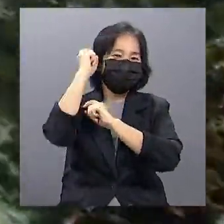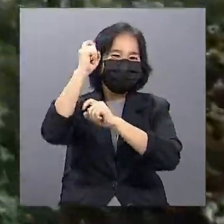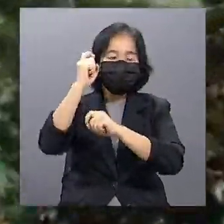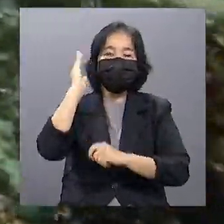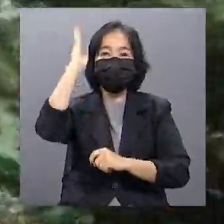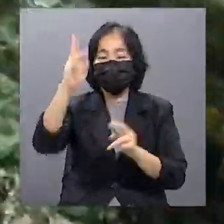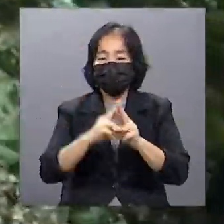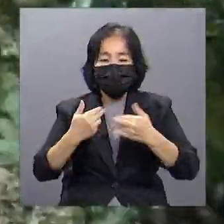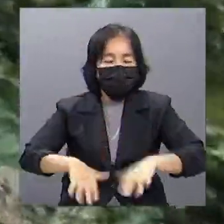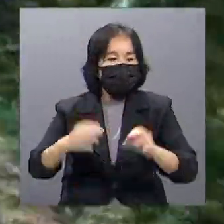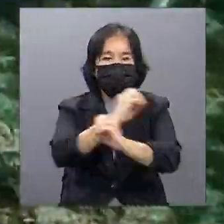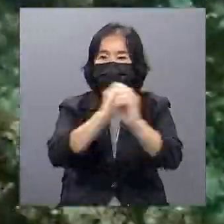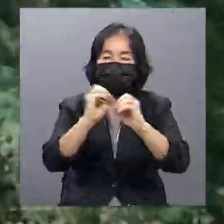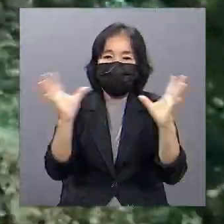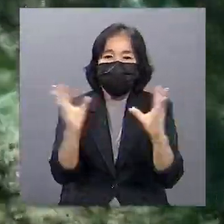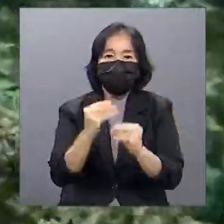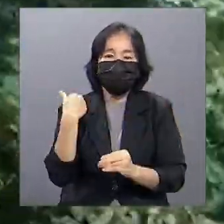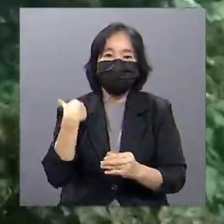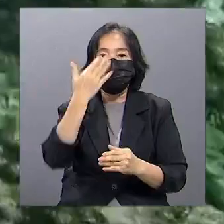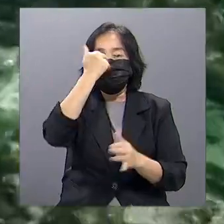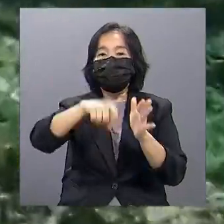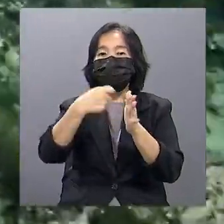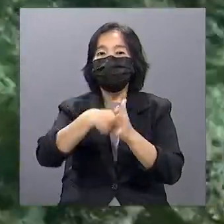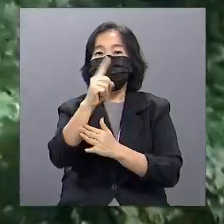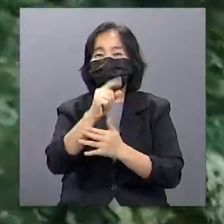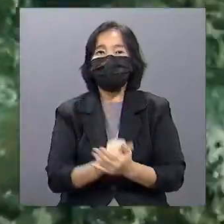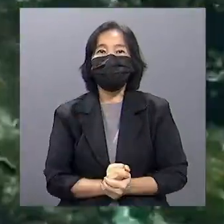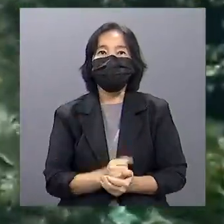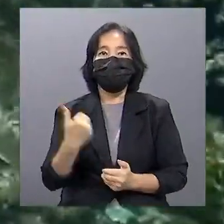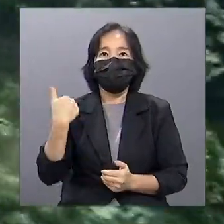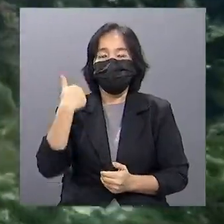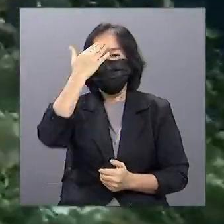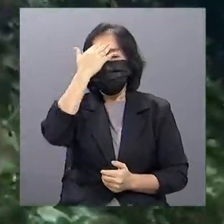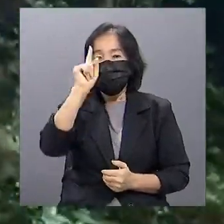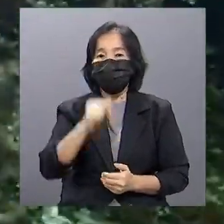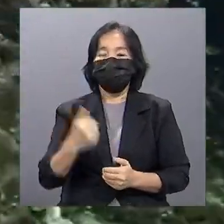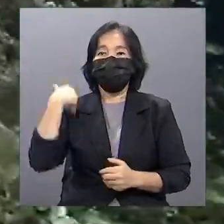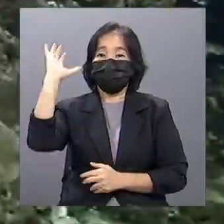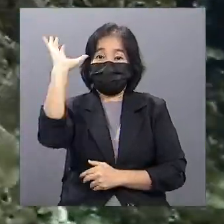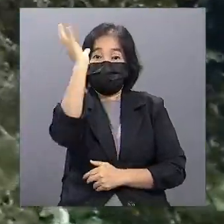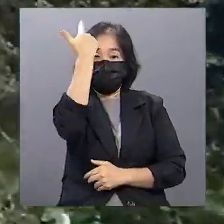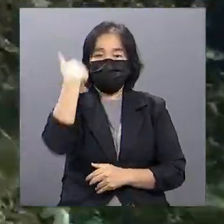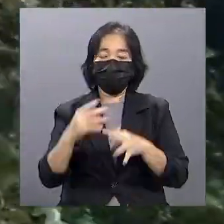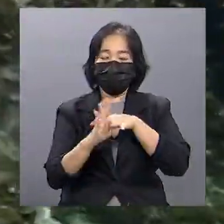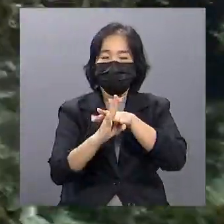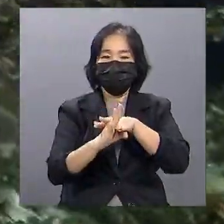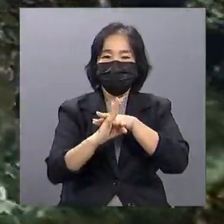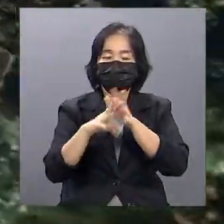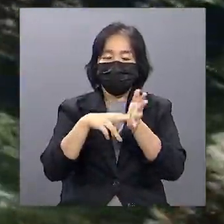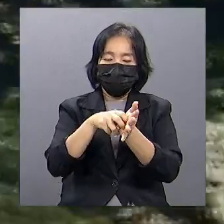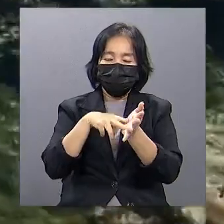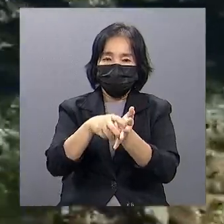ครับเหตุผลก็คือว่าทั้งโลกยังมีการกินหูฉลามแต่ละปีเราล่าฉลามมาทำหูฉลามประมาณ